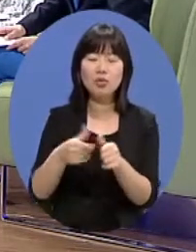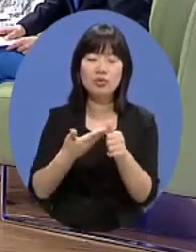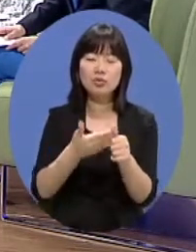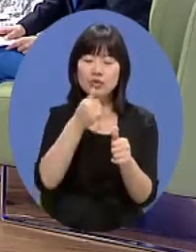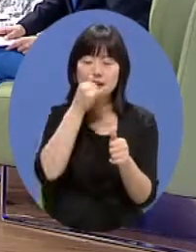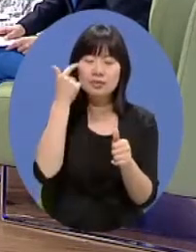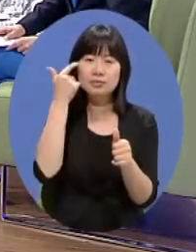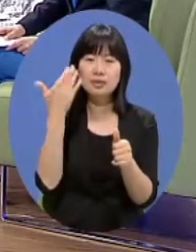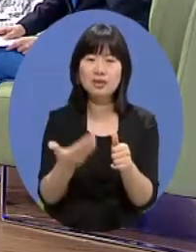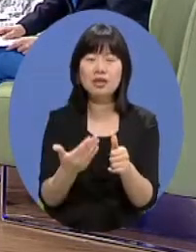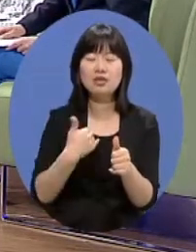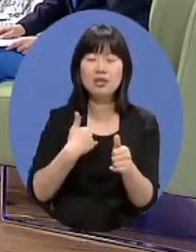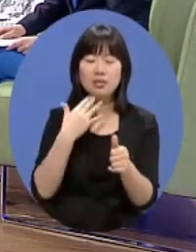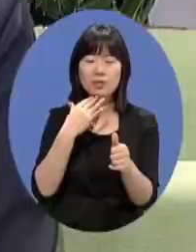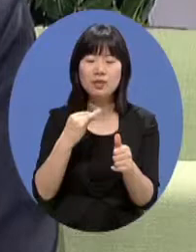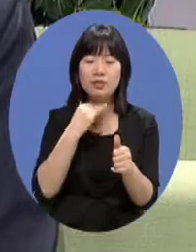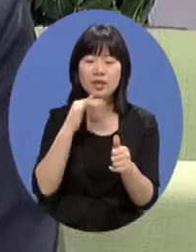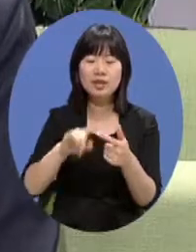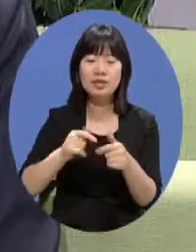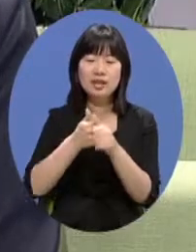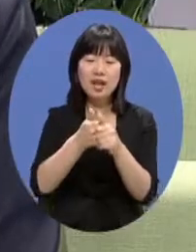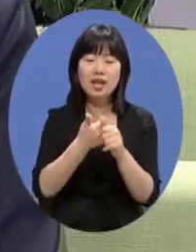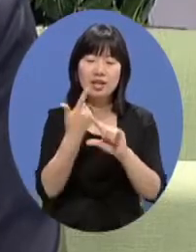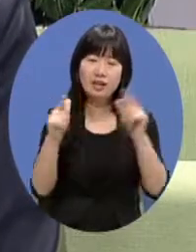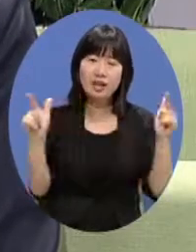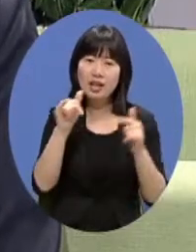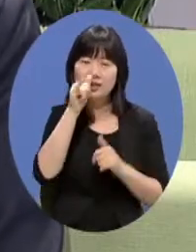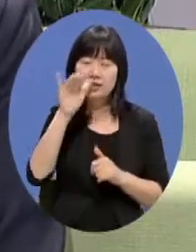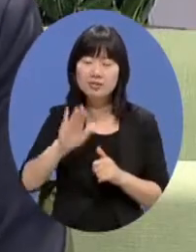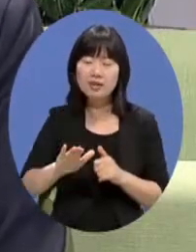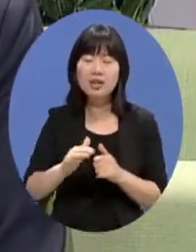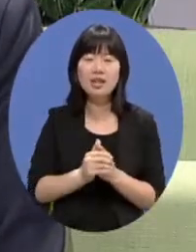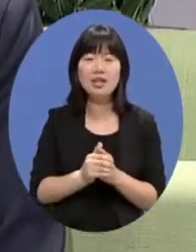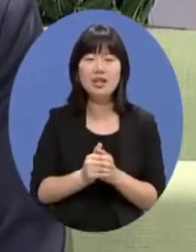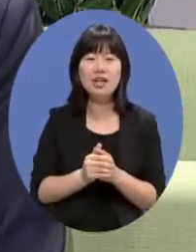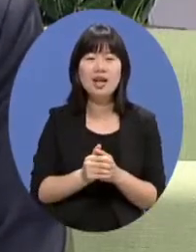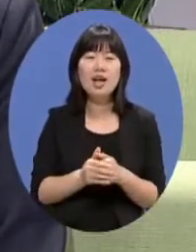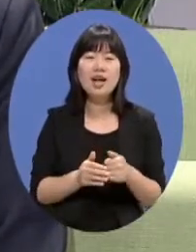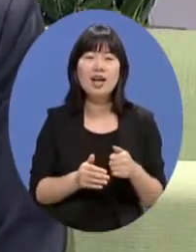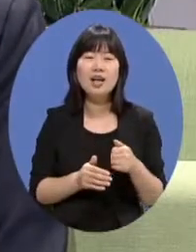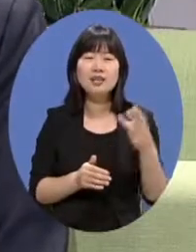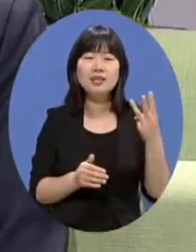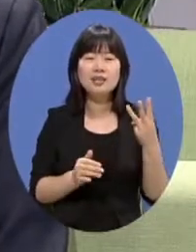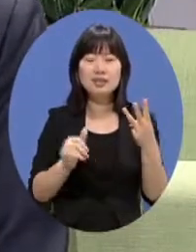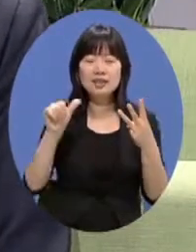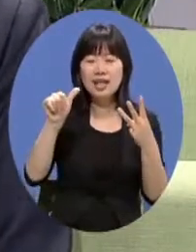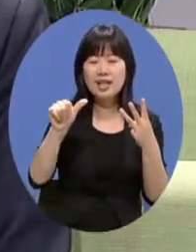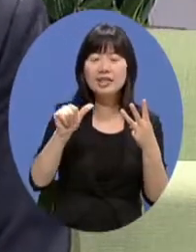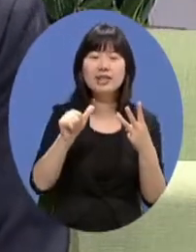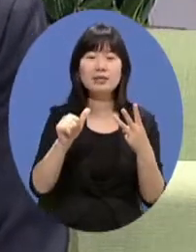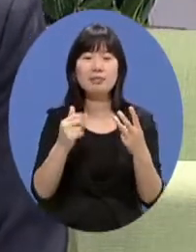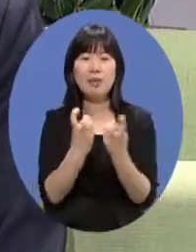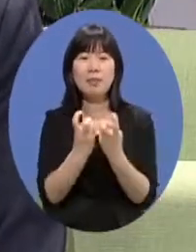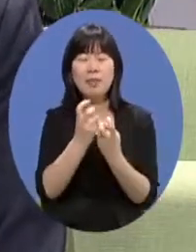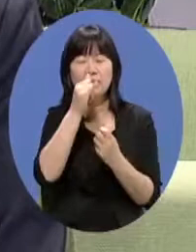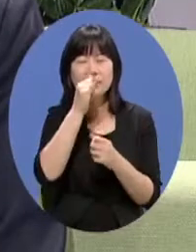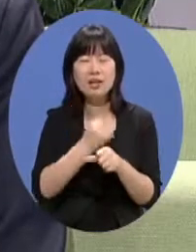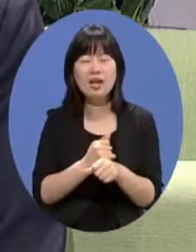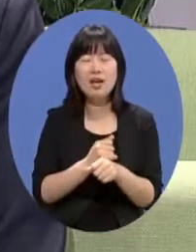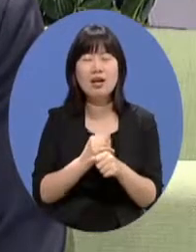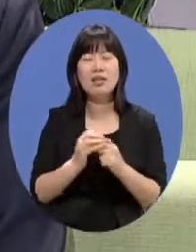수 있을까요? 저는 물론 연령에 따라 많이 다르겠지만 네. 3A 방법이라고 있어요. 3A란 뭐냐 하면